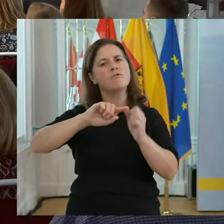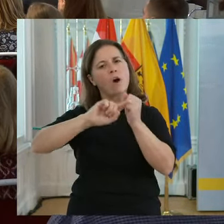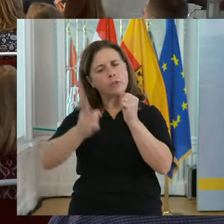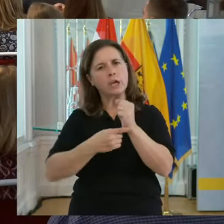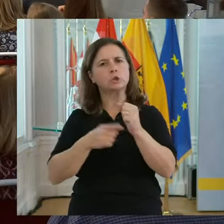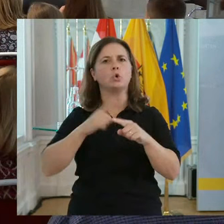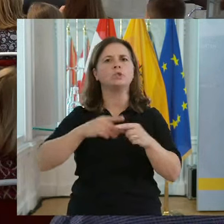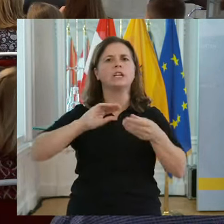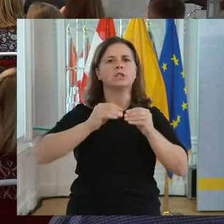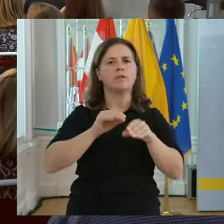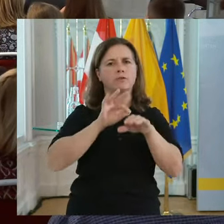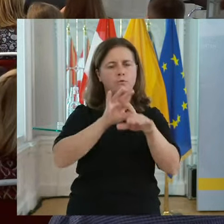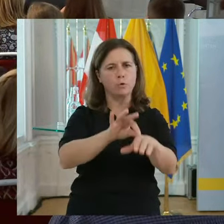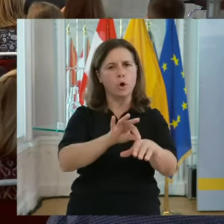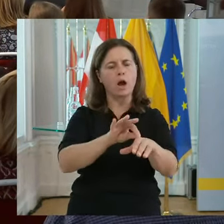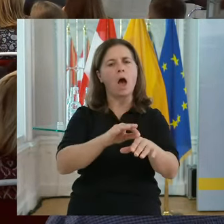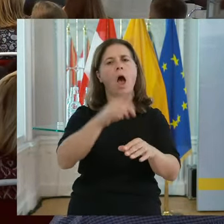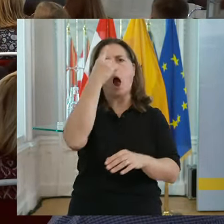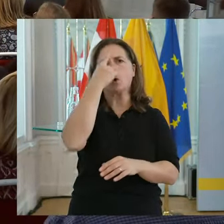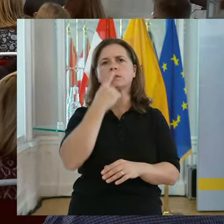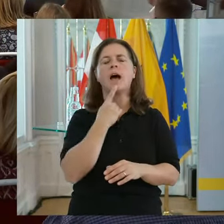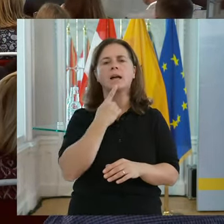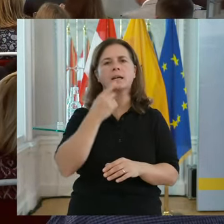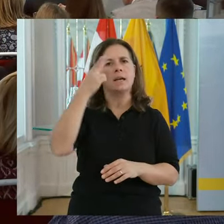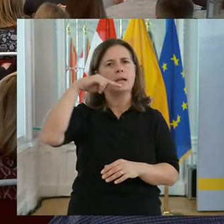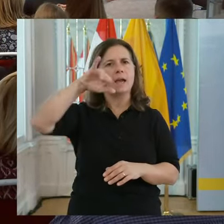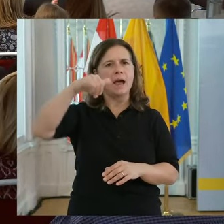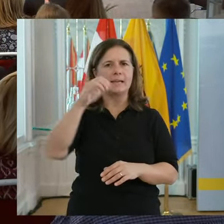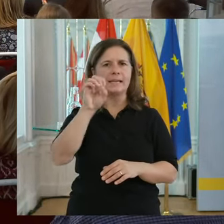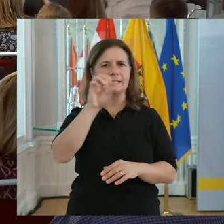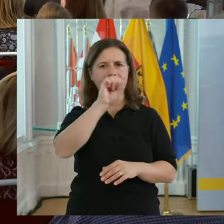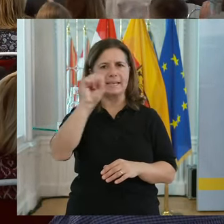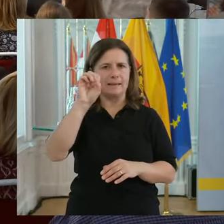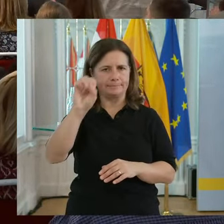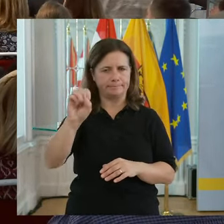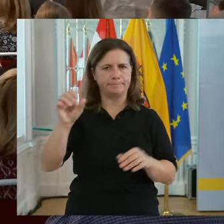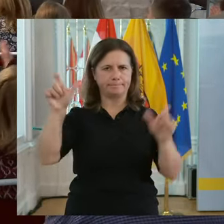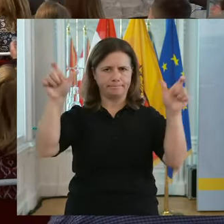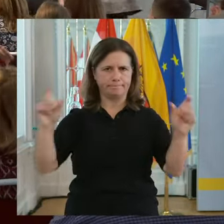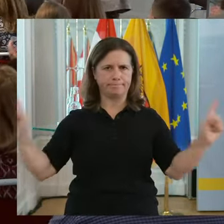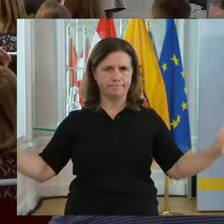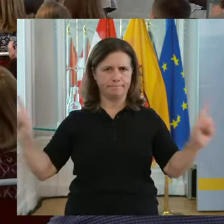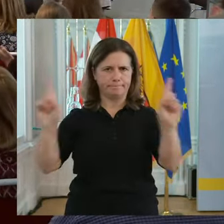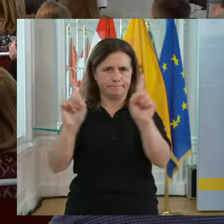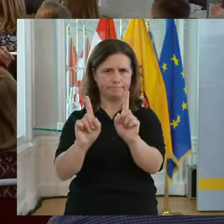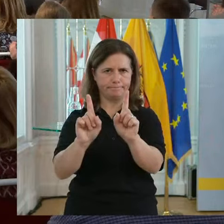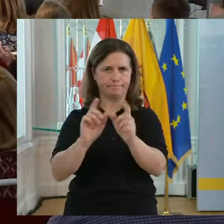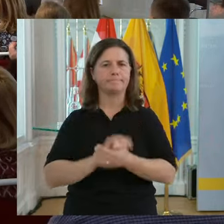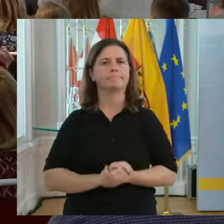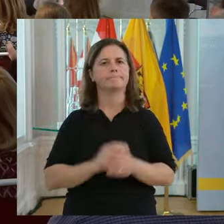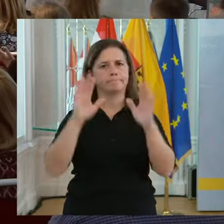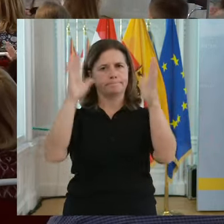den Geschäftsführer von Autark Soziale Dienstleistungs GmbH, Andreas Jesse.